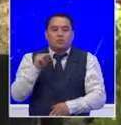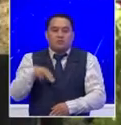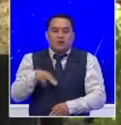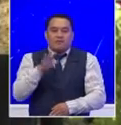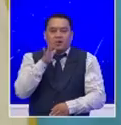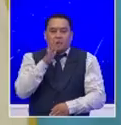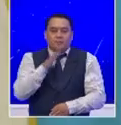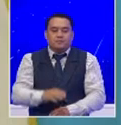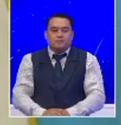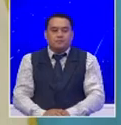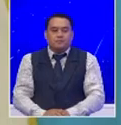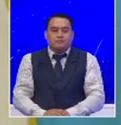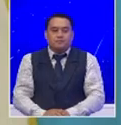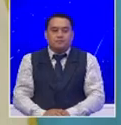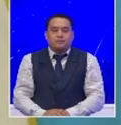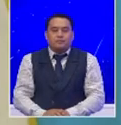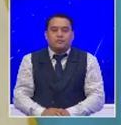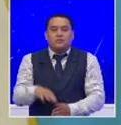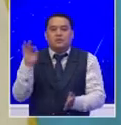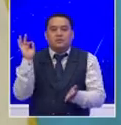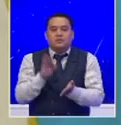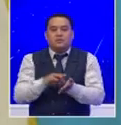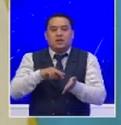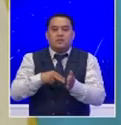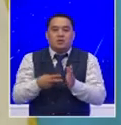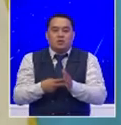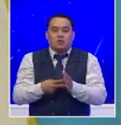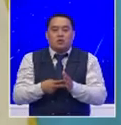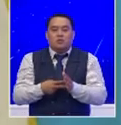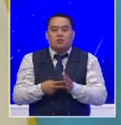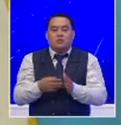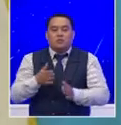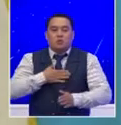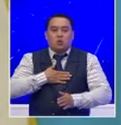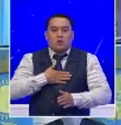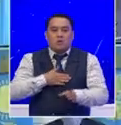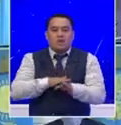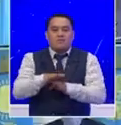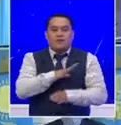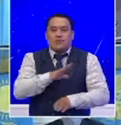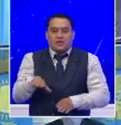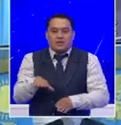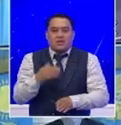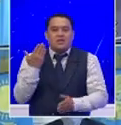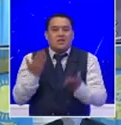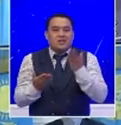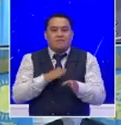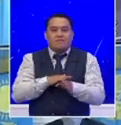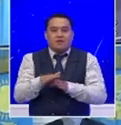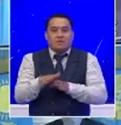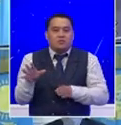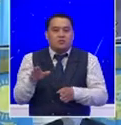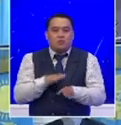чрезвычайного положения. Задачи по противодействию коронавирусной инфекции, поставленные мною, не выполнены или выполнены далеко